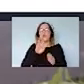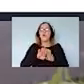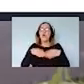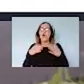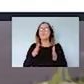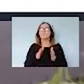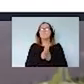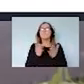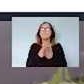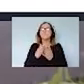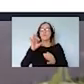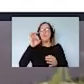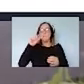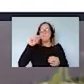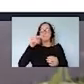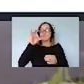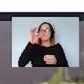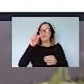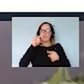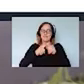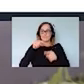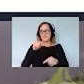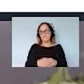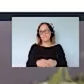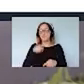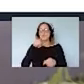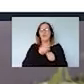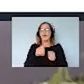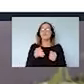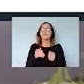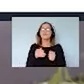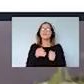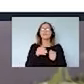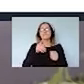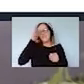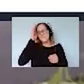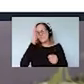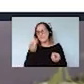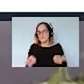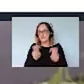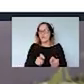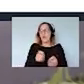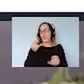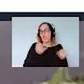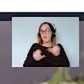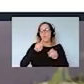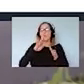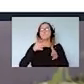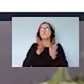OpenStax. I OpenStax jest podręcznikiem w tym momencie do fizyki, powstaje też do chemii, podręcznikiem